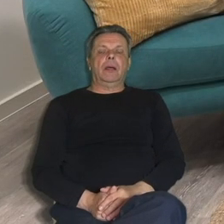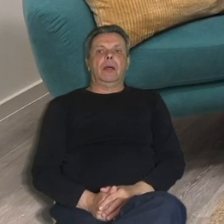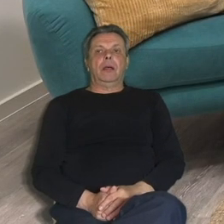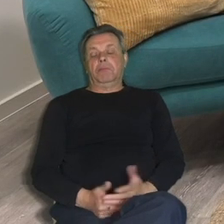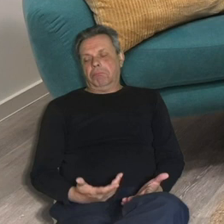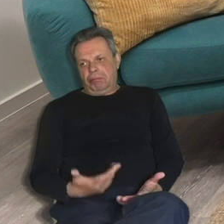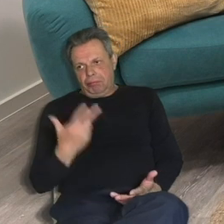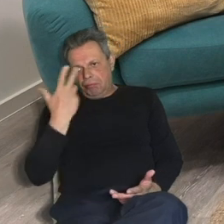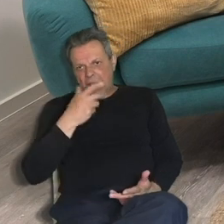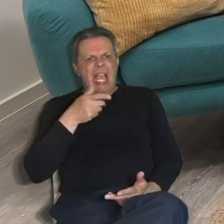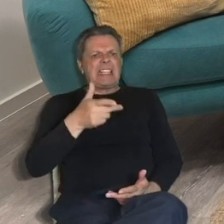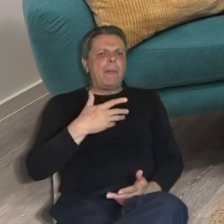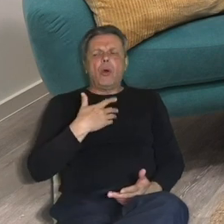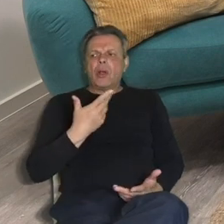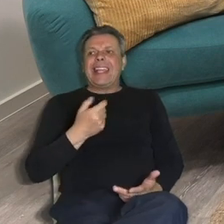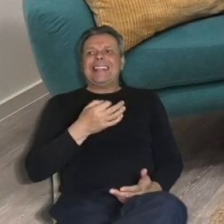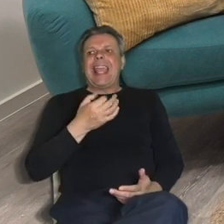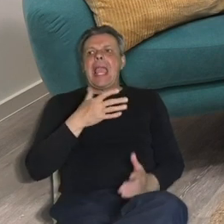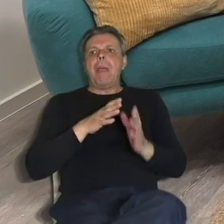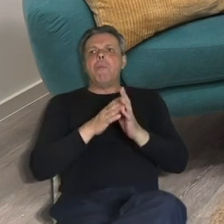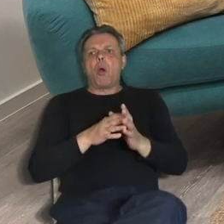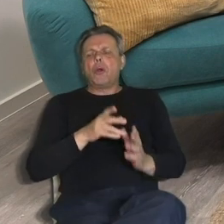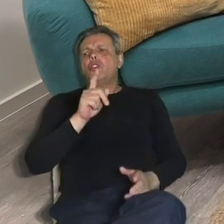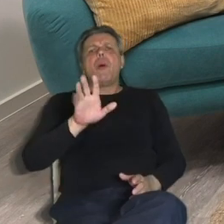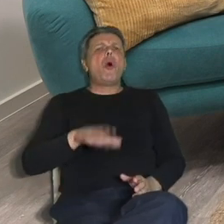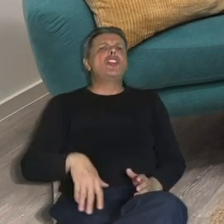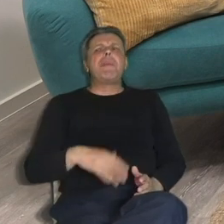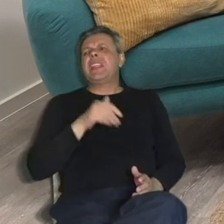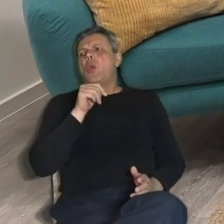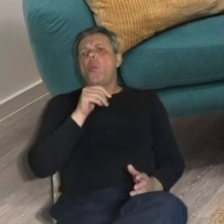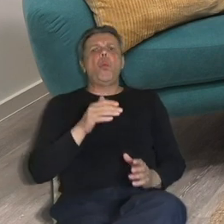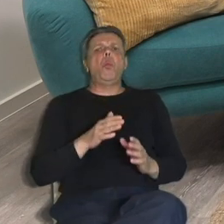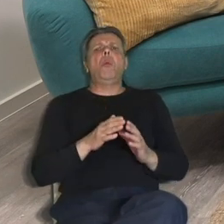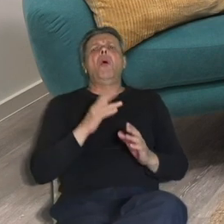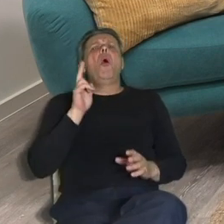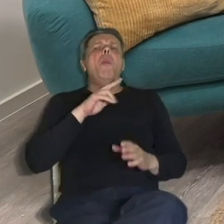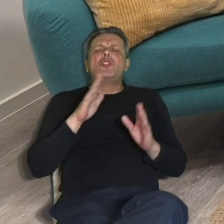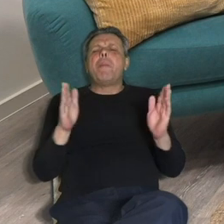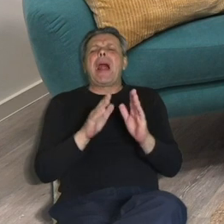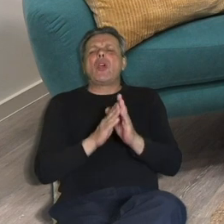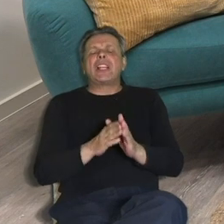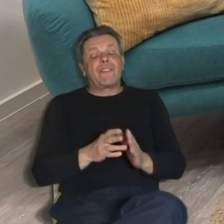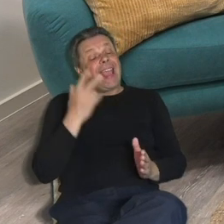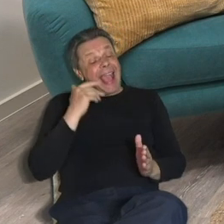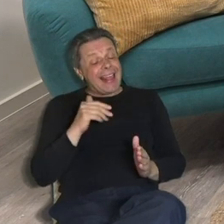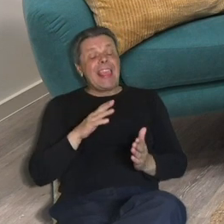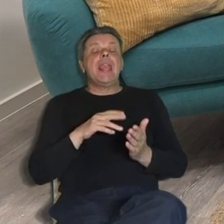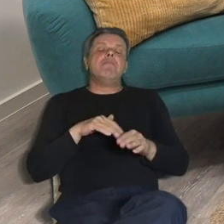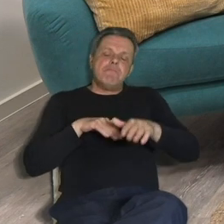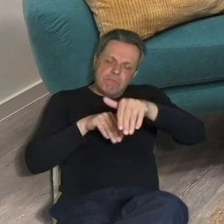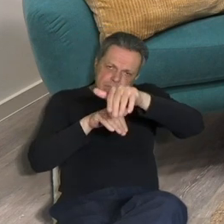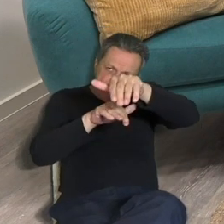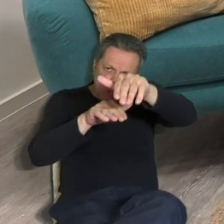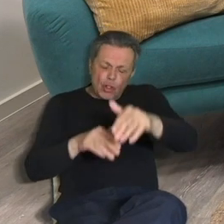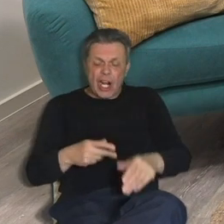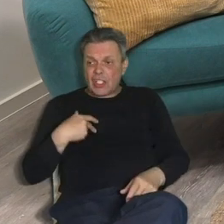kojoj se nalazi Bog. To je najvažnije svega. To može biti i mala kapelica usred nekakvog blata, ali i hodočašća su legitimna, zato što čovjek, kažem, kad se